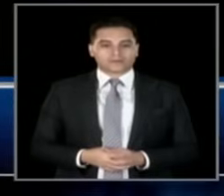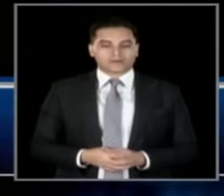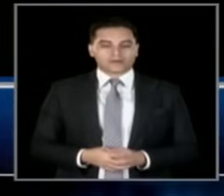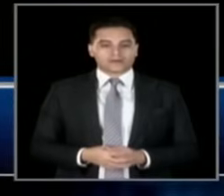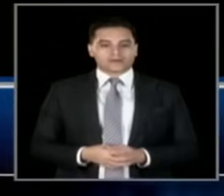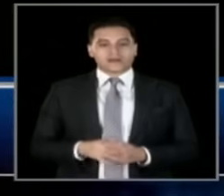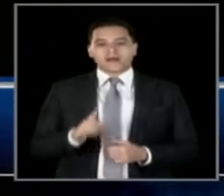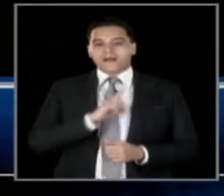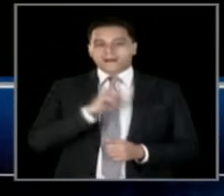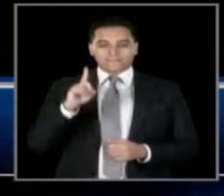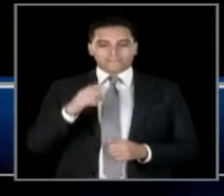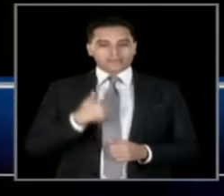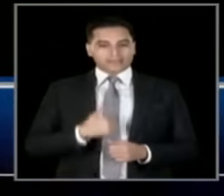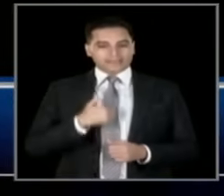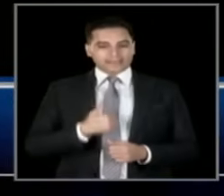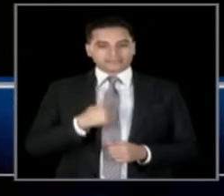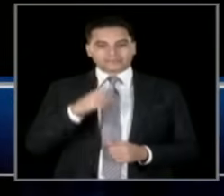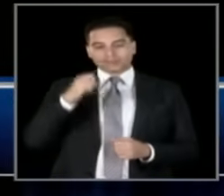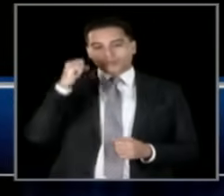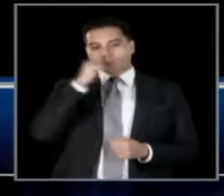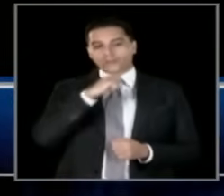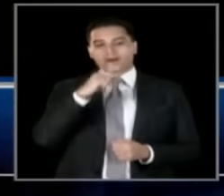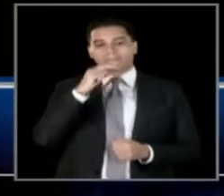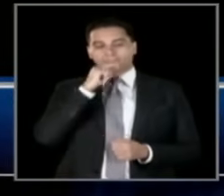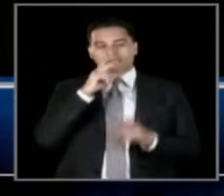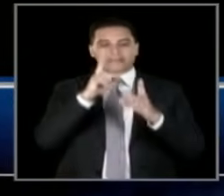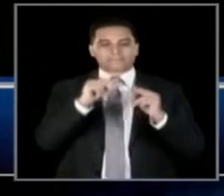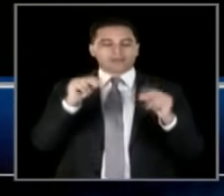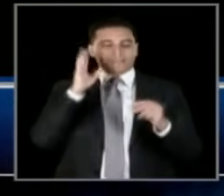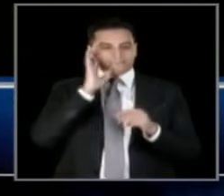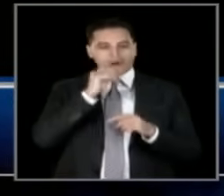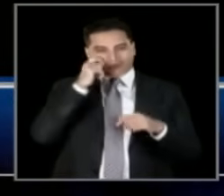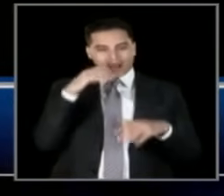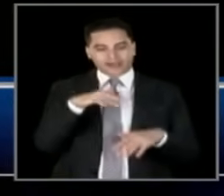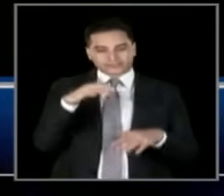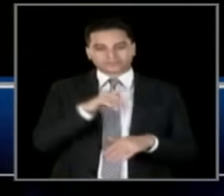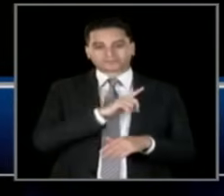بلا ما نحس هي أغنية المطربة لبنانية معاصرة، فمن هي؟